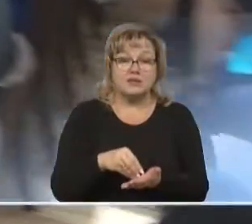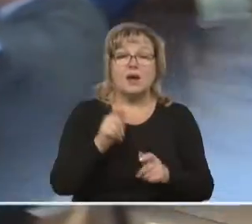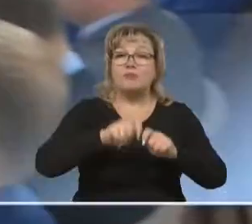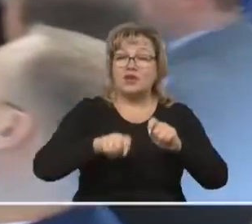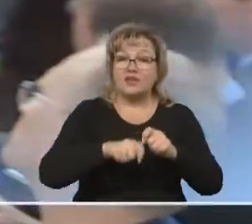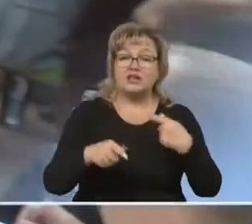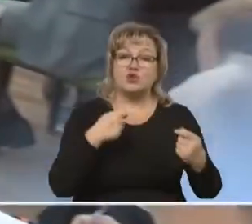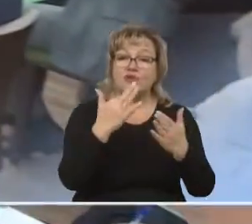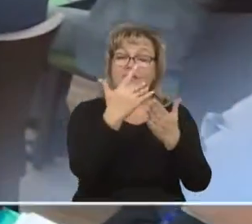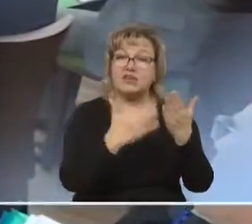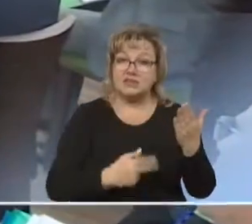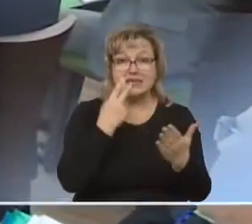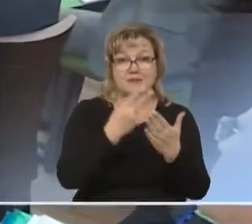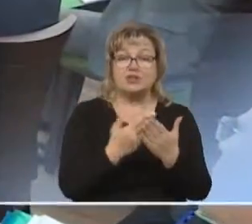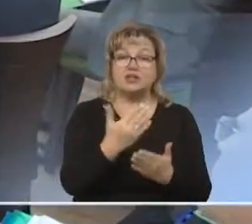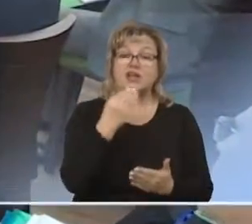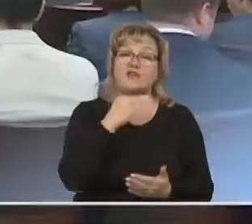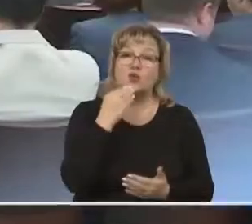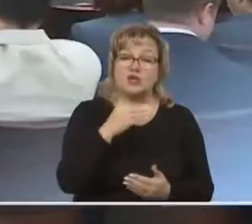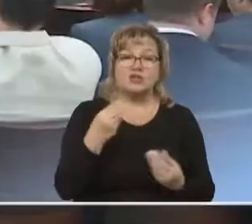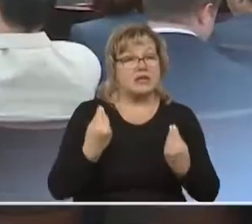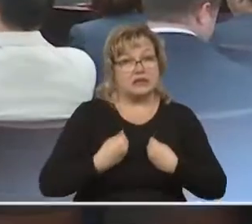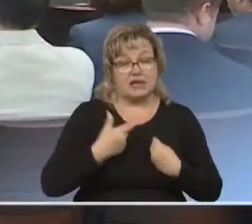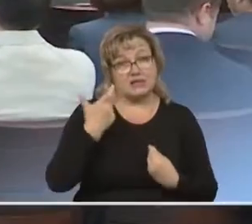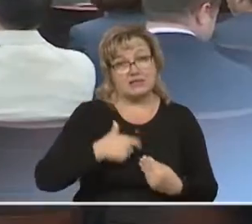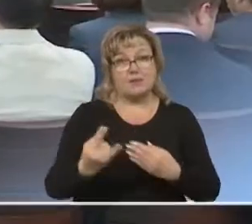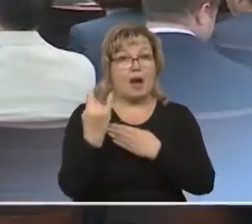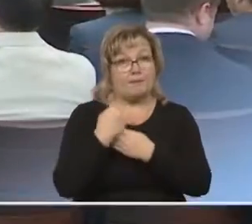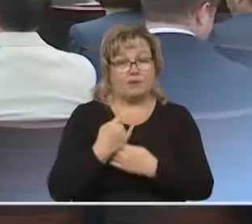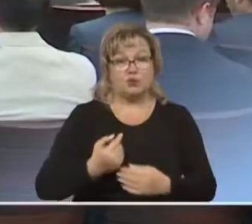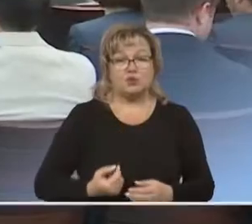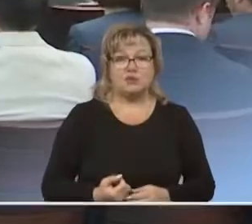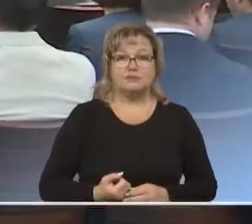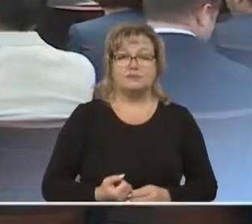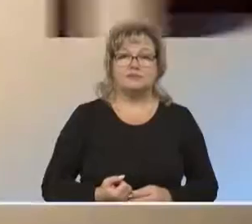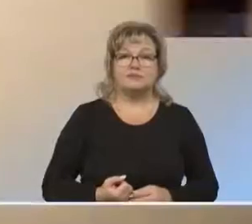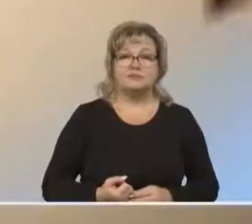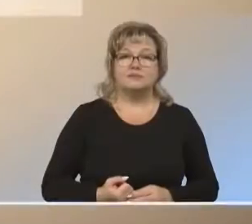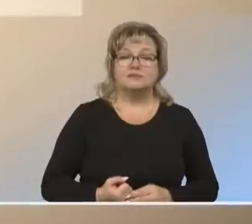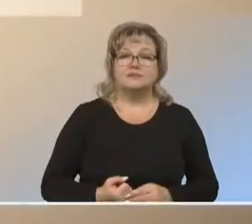товар в реестрах и смотрите на его качество, не дайте себя обмануть.